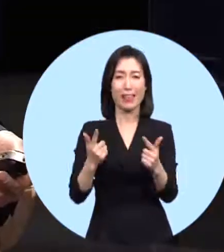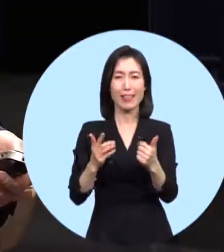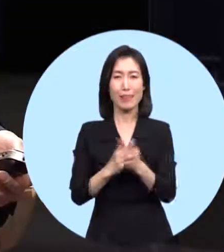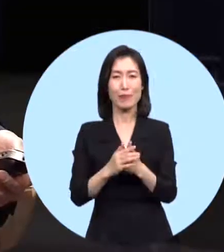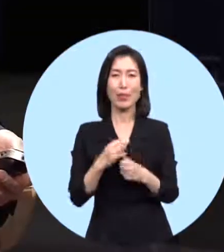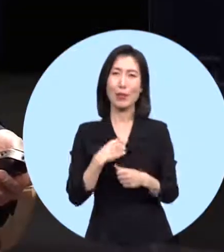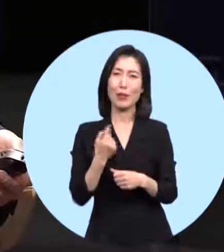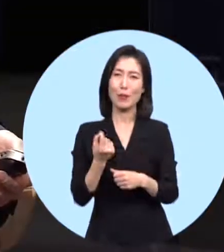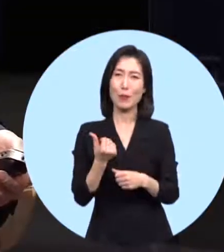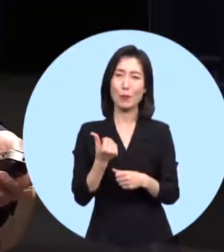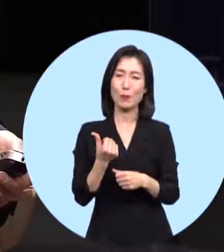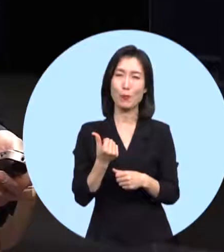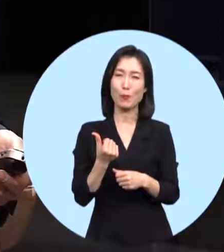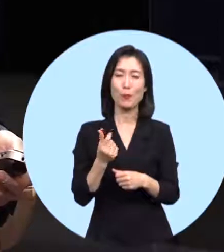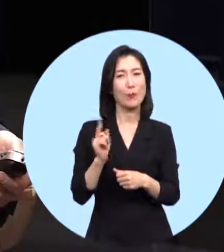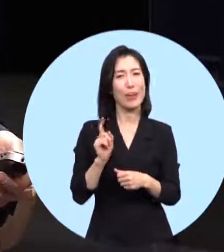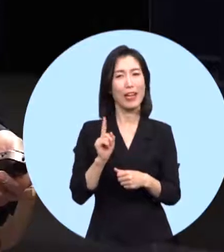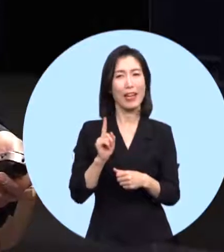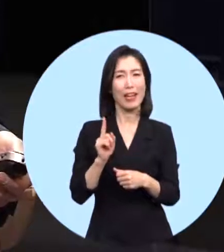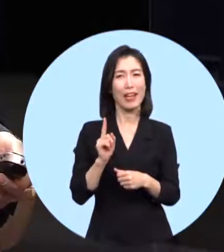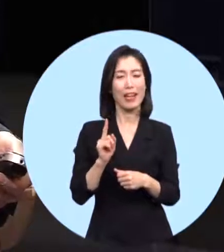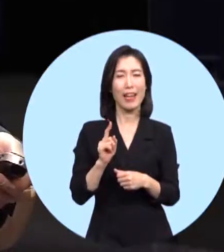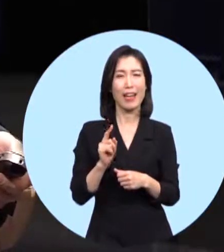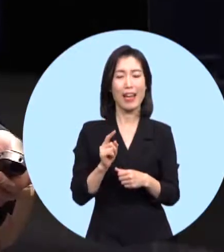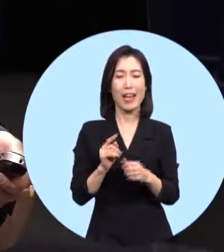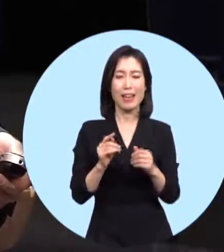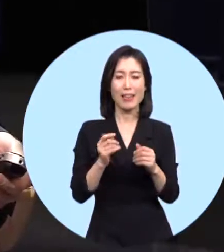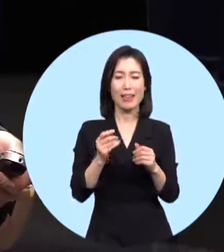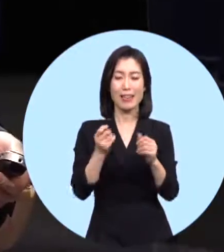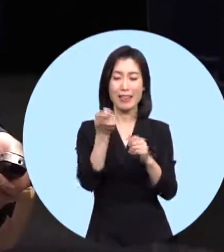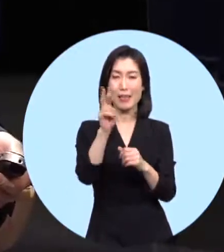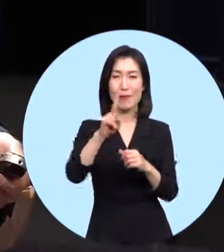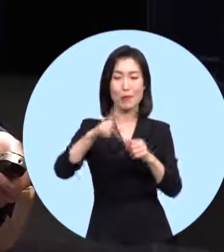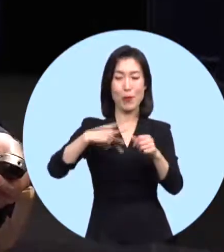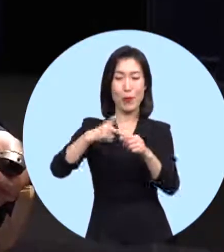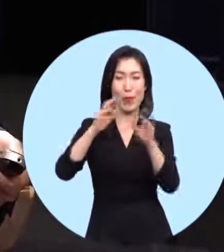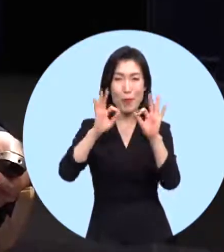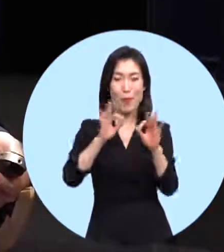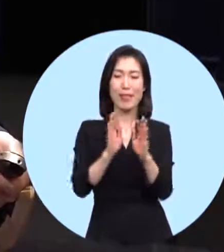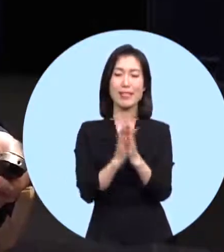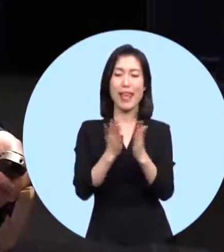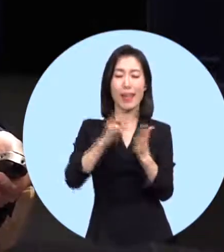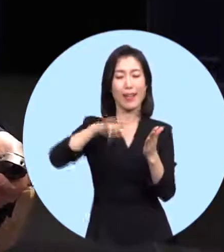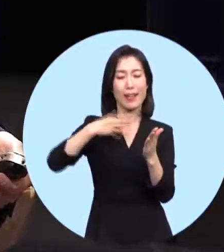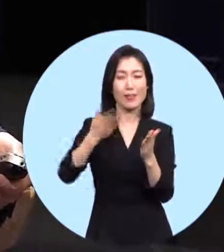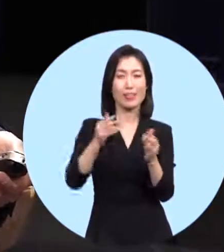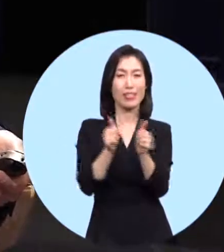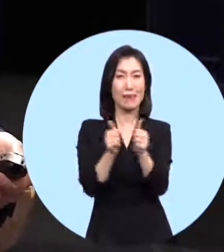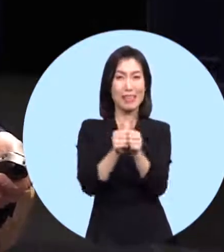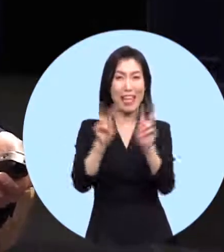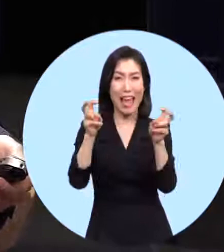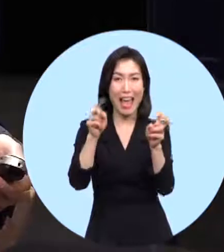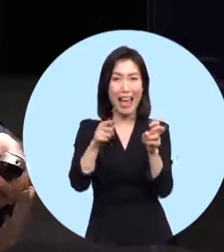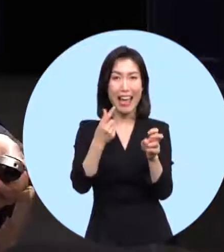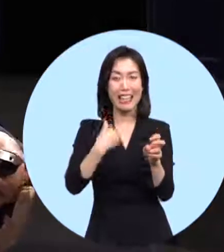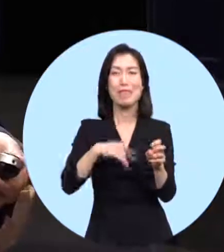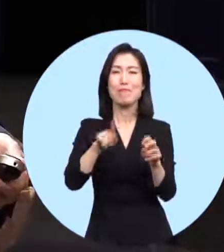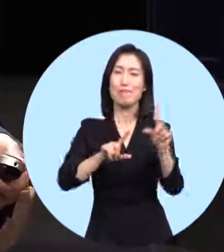좀 실물 수업, 책 읽어주는 남자 이런 컨셉으로 한번 해볼까